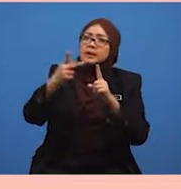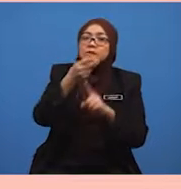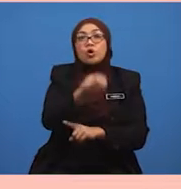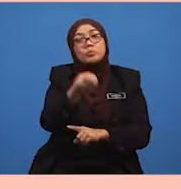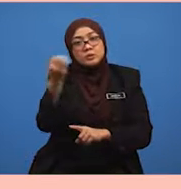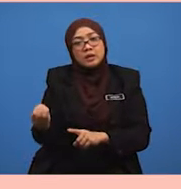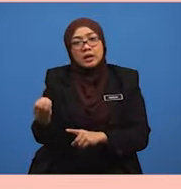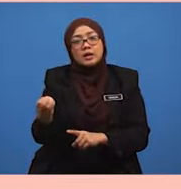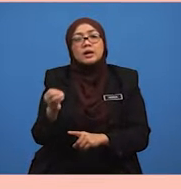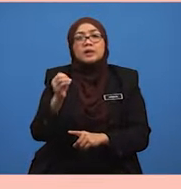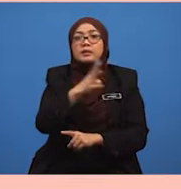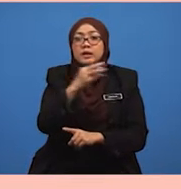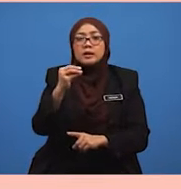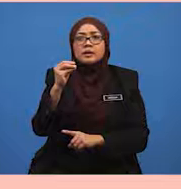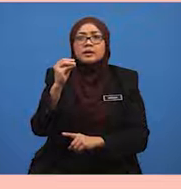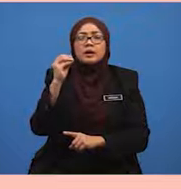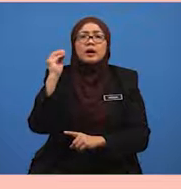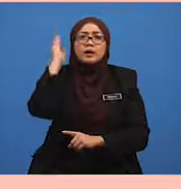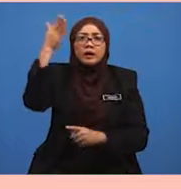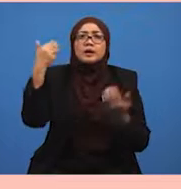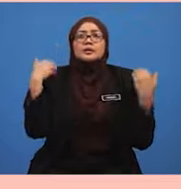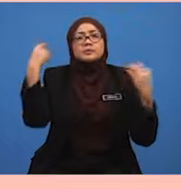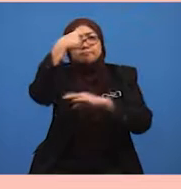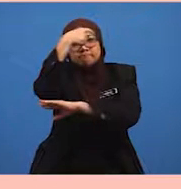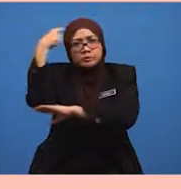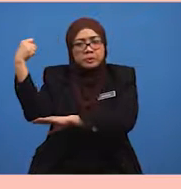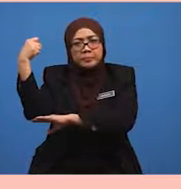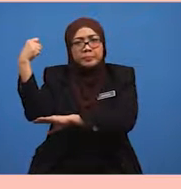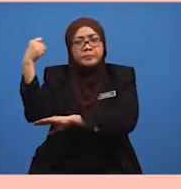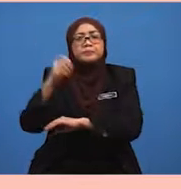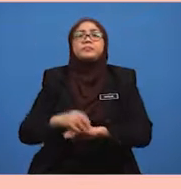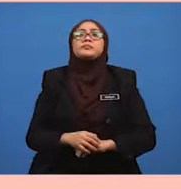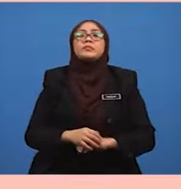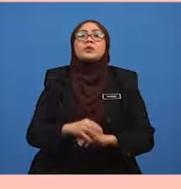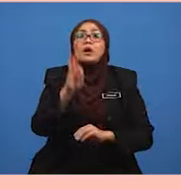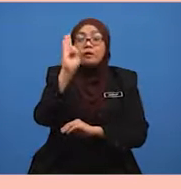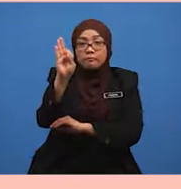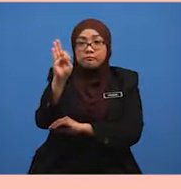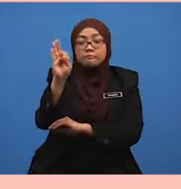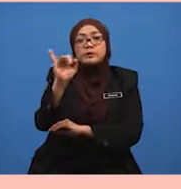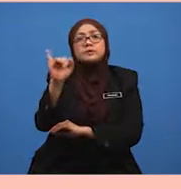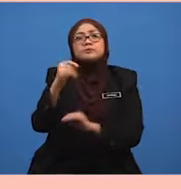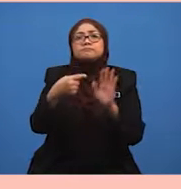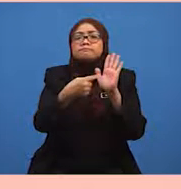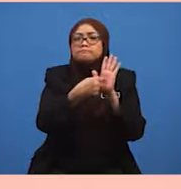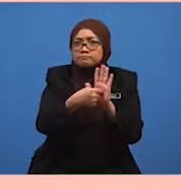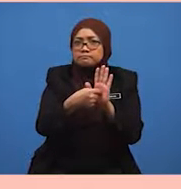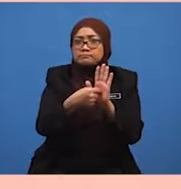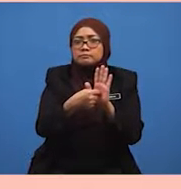memberikan kesan. Fulcrum ialah suatu titik pada palang atau objek yang berfungsi